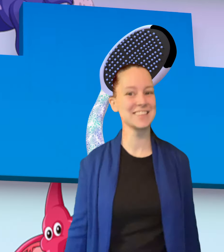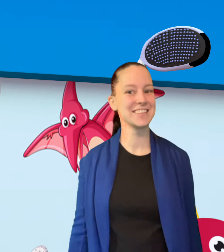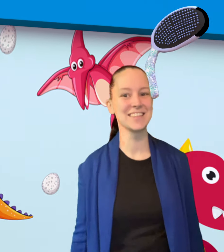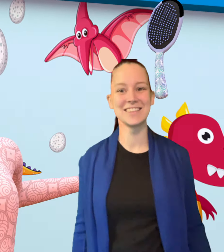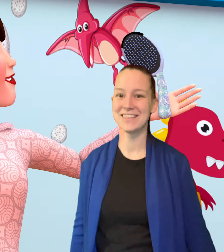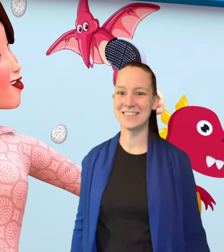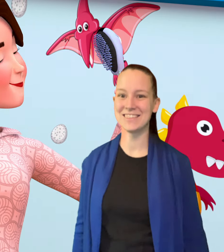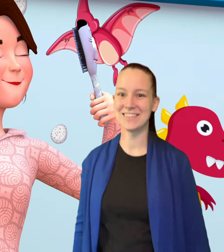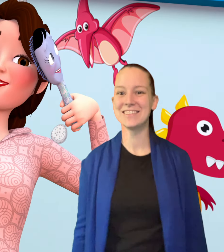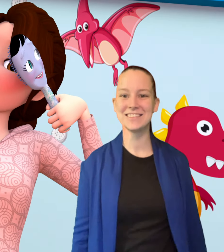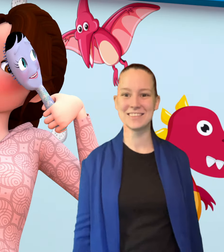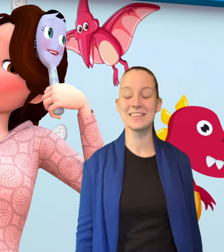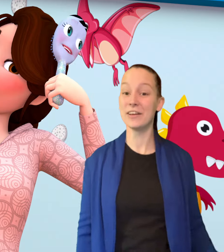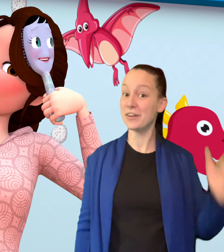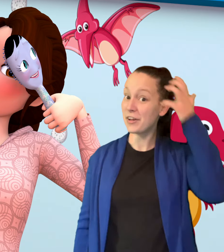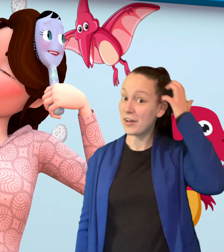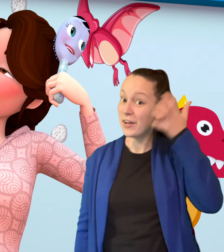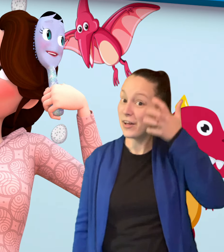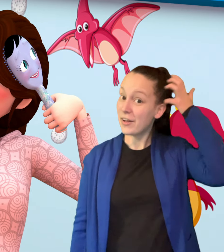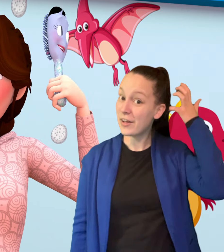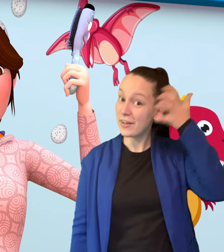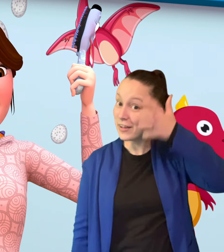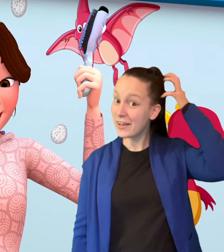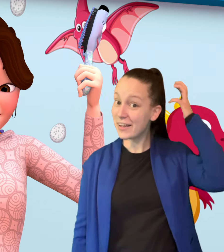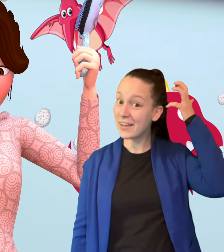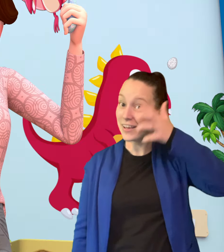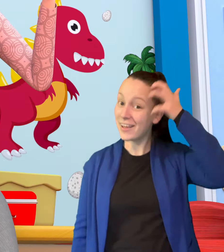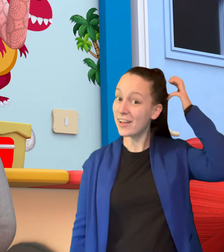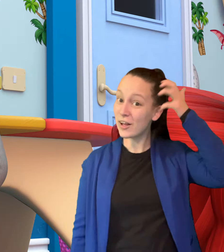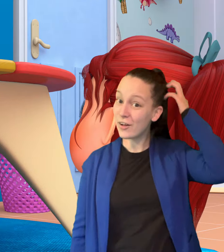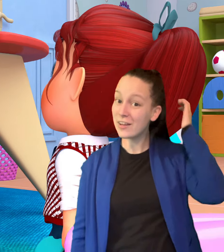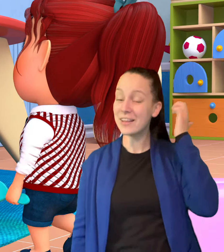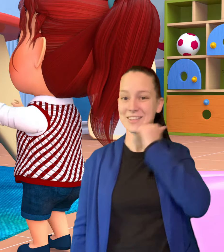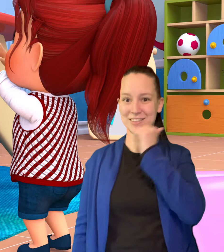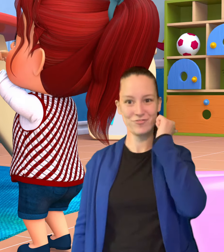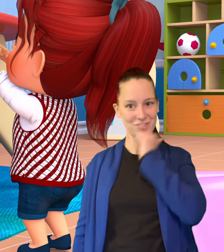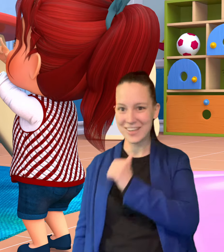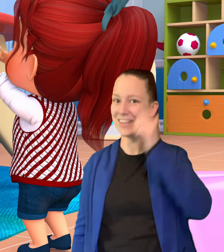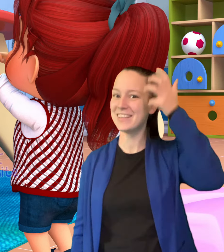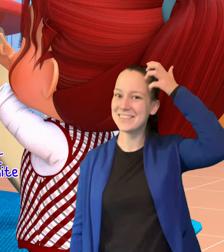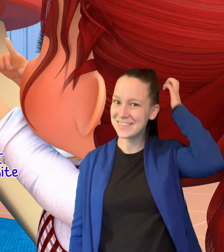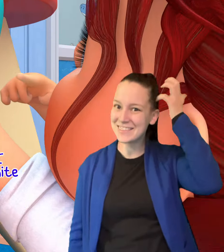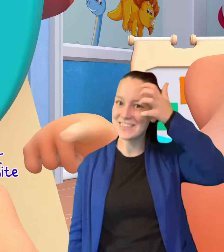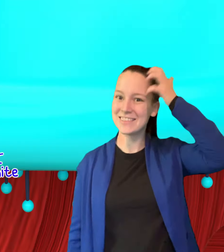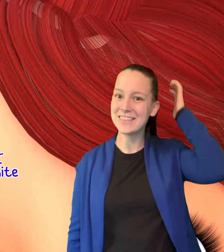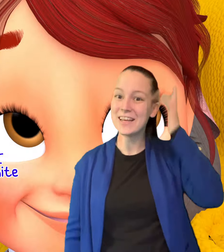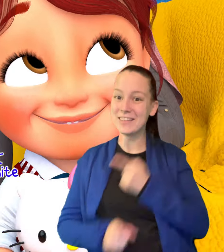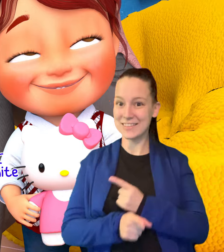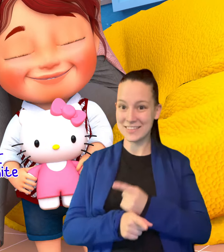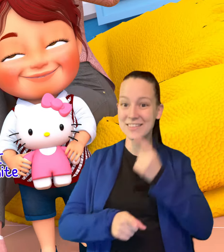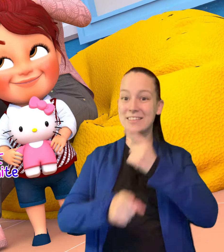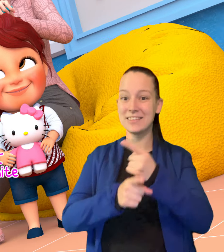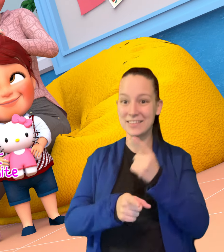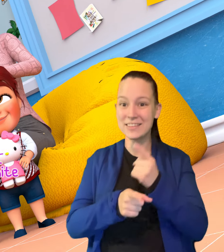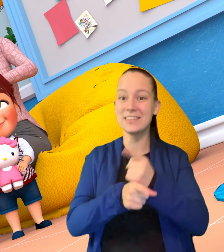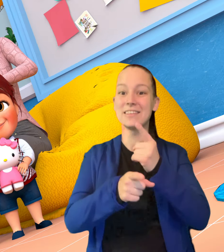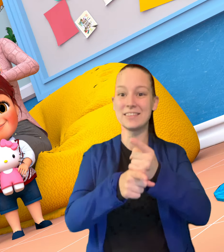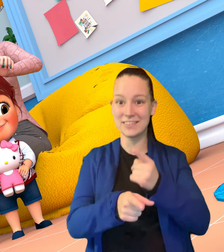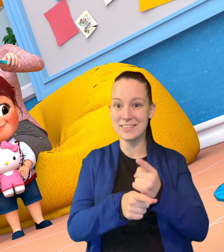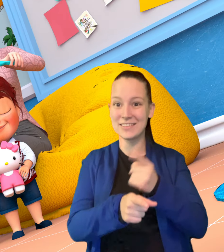ね髪を溶かして毎日でちゃんとちゃんと